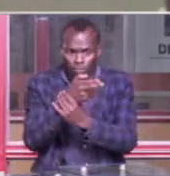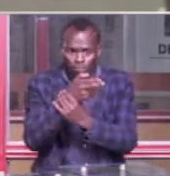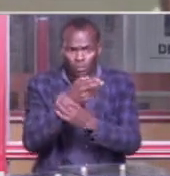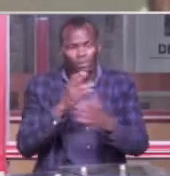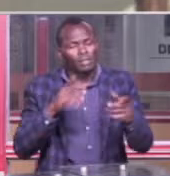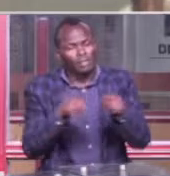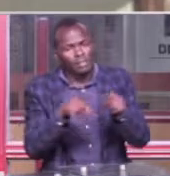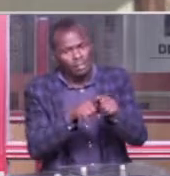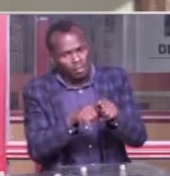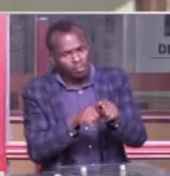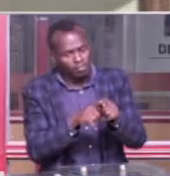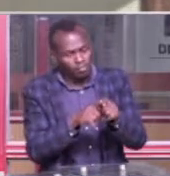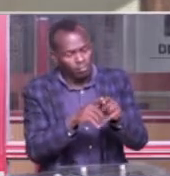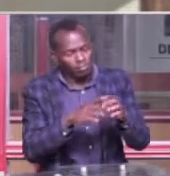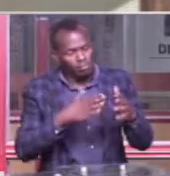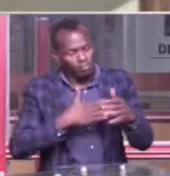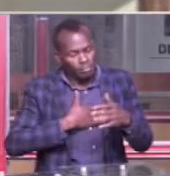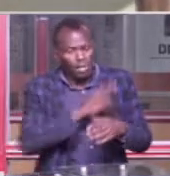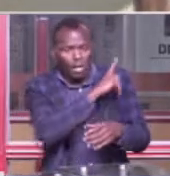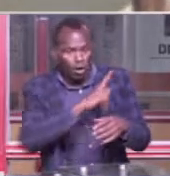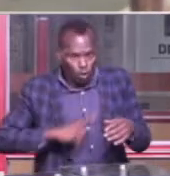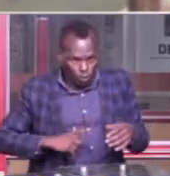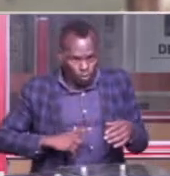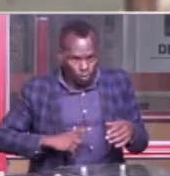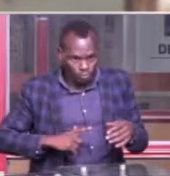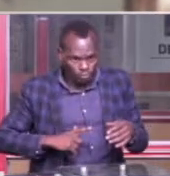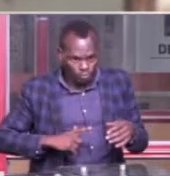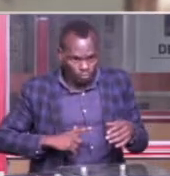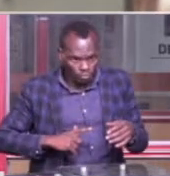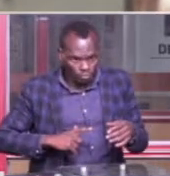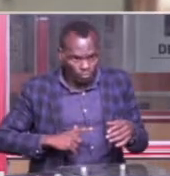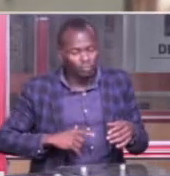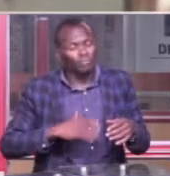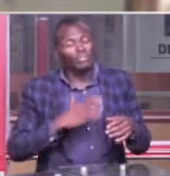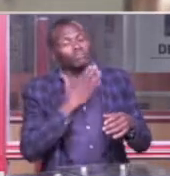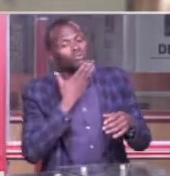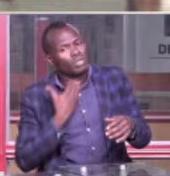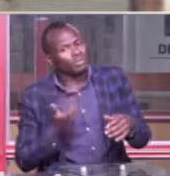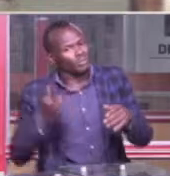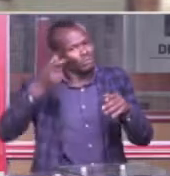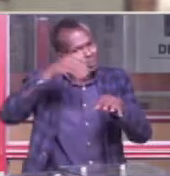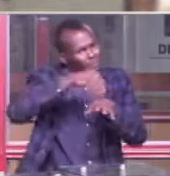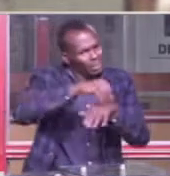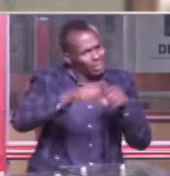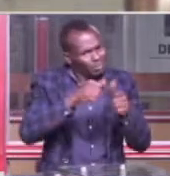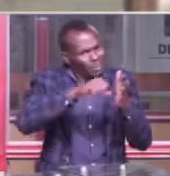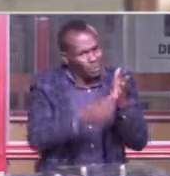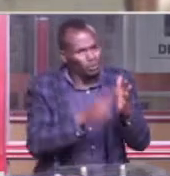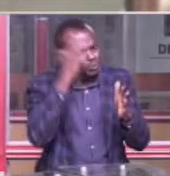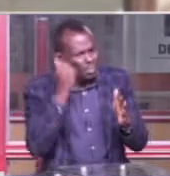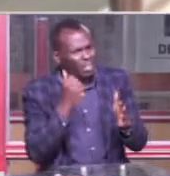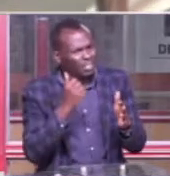ensonga y'emu okuba nga nsobola okutegeera kuba bino ndaba biri mu bintu by'obufere bingi